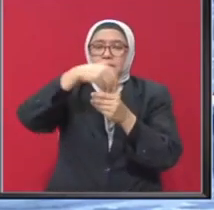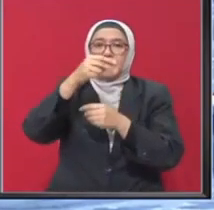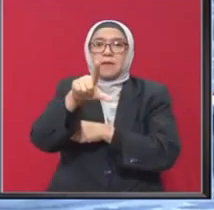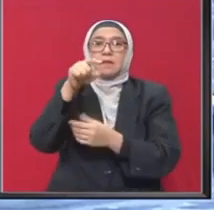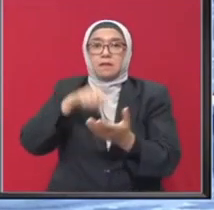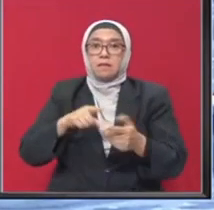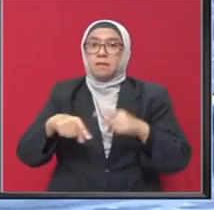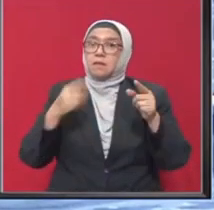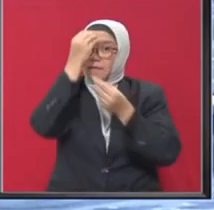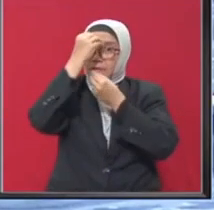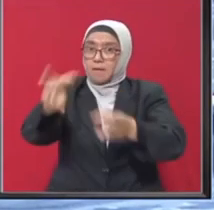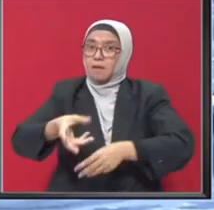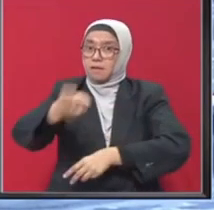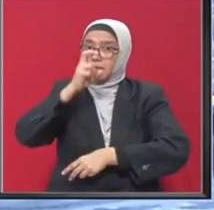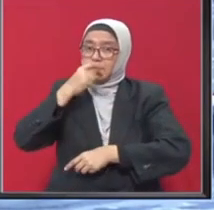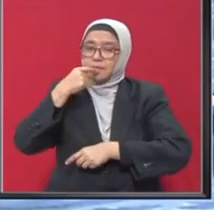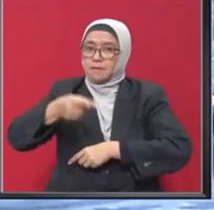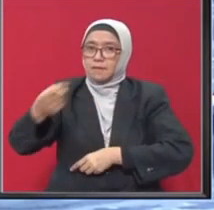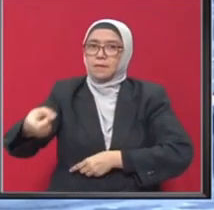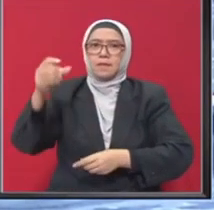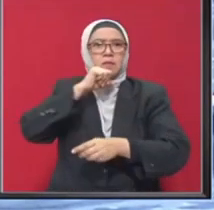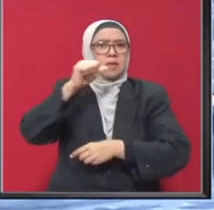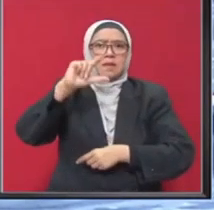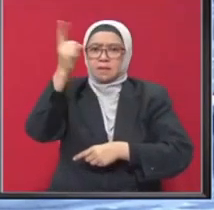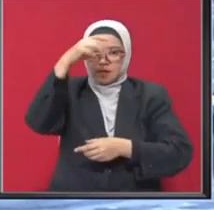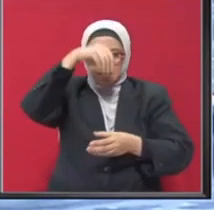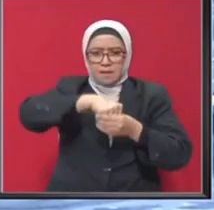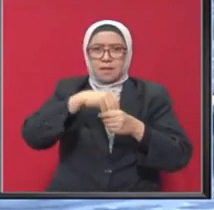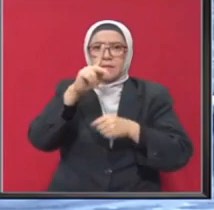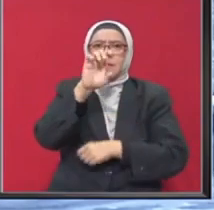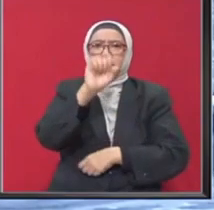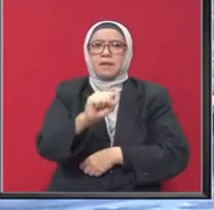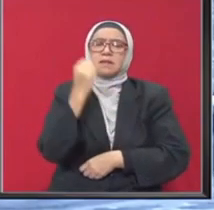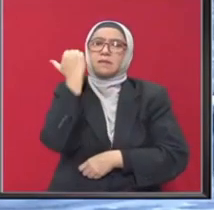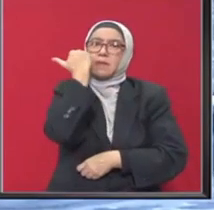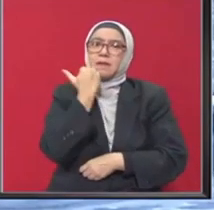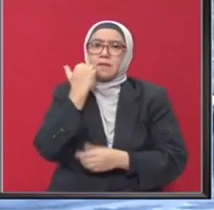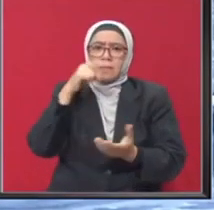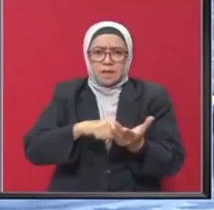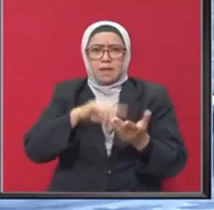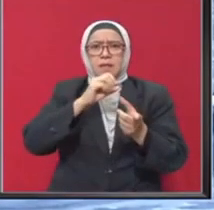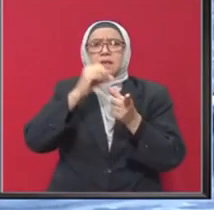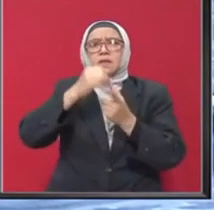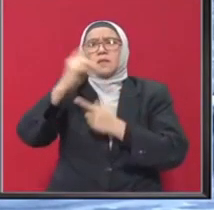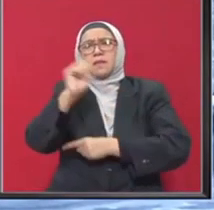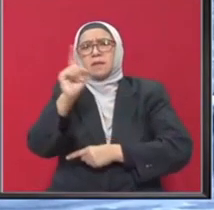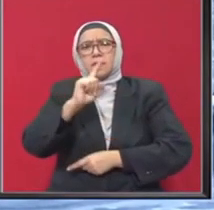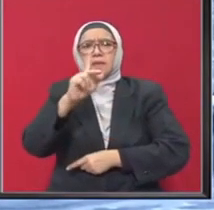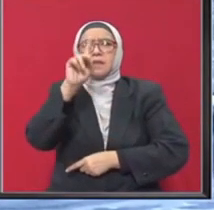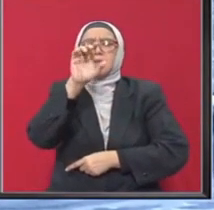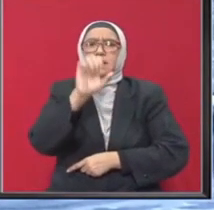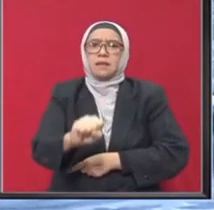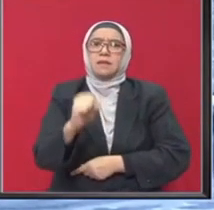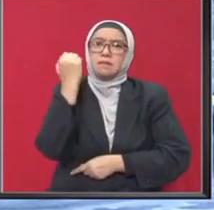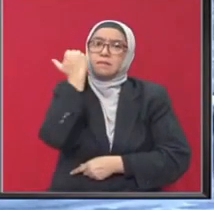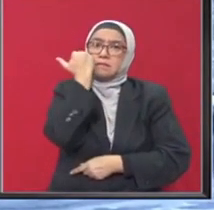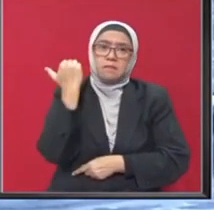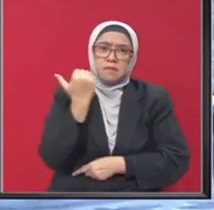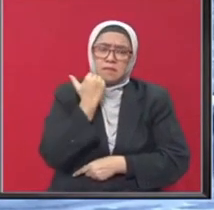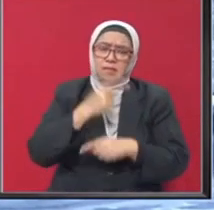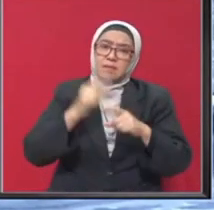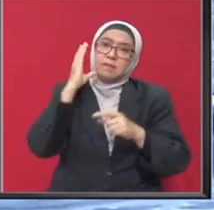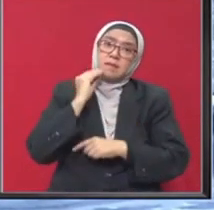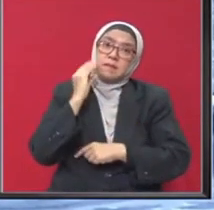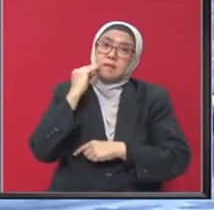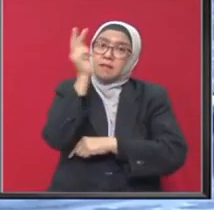bahwa bukan saja dalam Casey bolini dalam mana-mana ke cyber yang dihadapi oleh kerajaan sikap kerajaan ialah